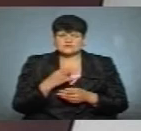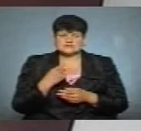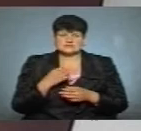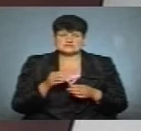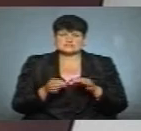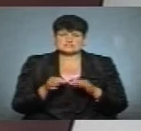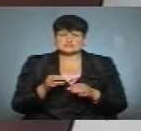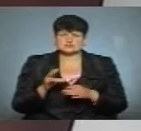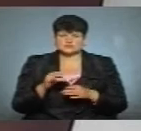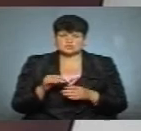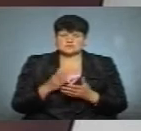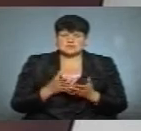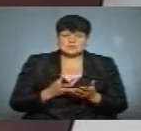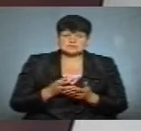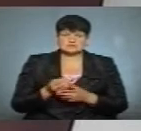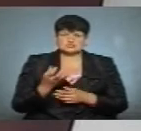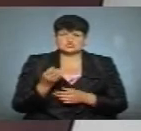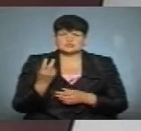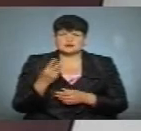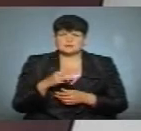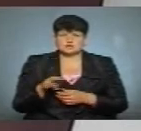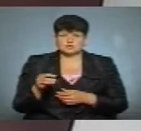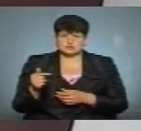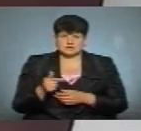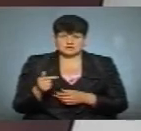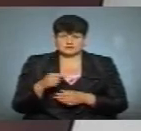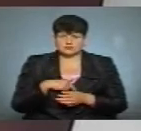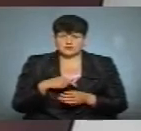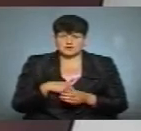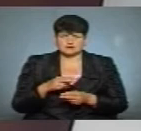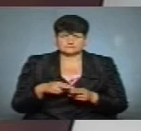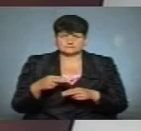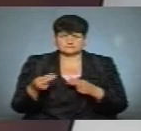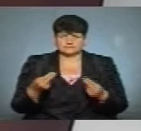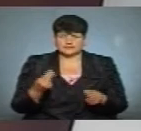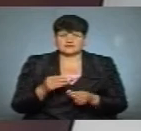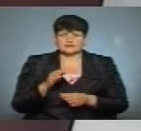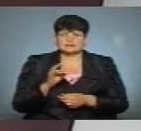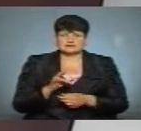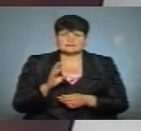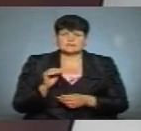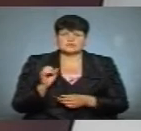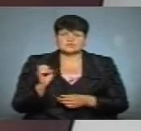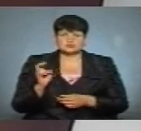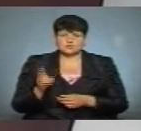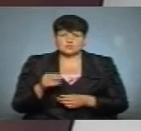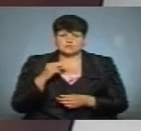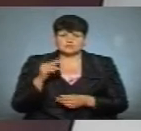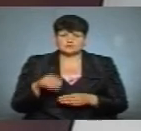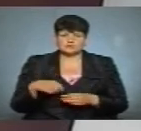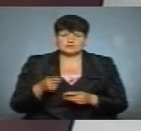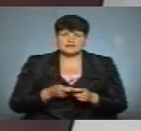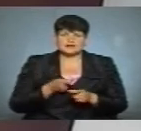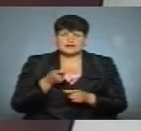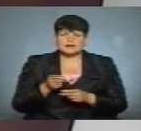з рішенням суду, мали сплатити ще 2 мільйони гривень моральної компенсації вдові загиблого Наталії Ващенко. Обвинувачені подали апеляцію,